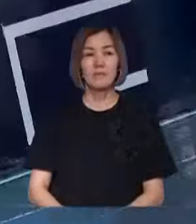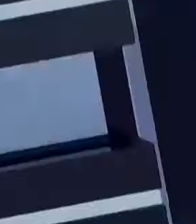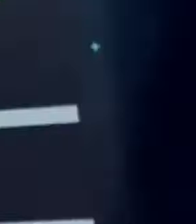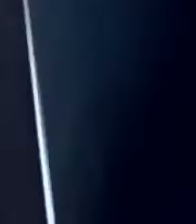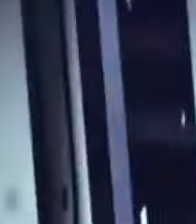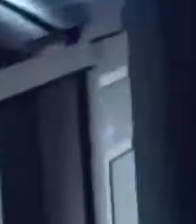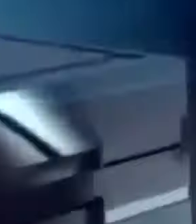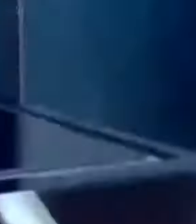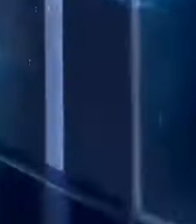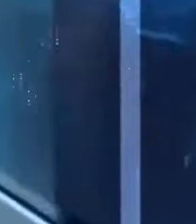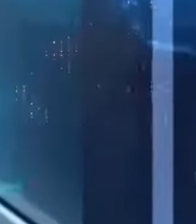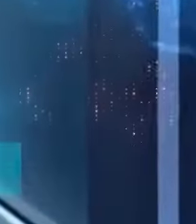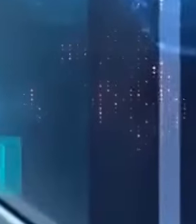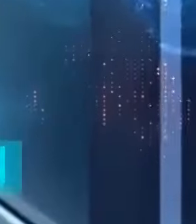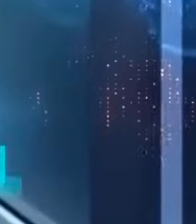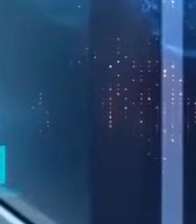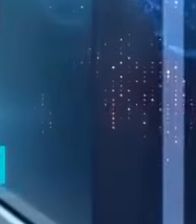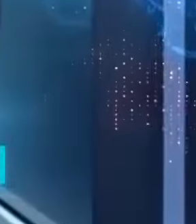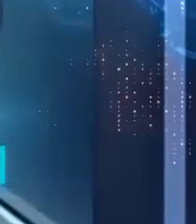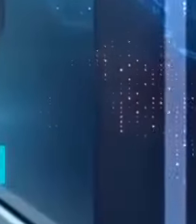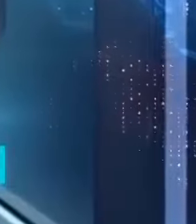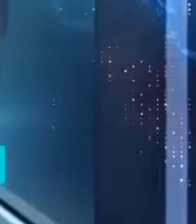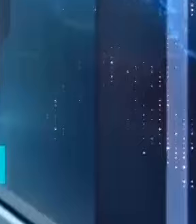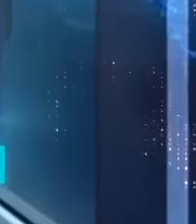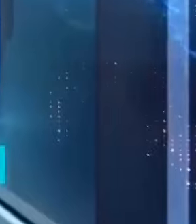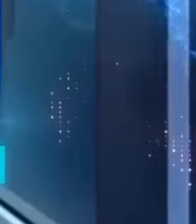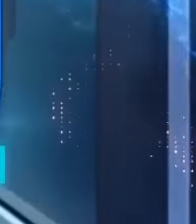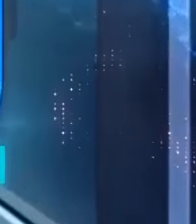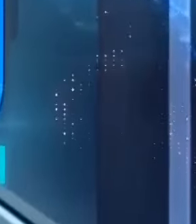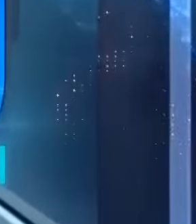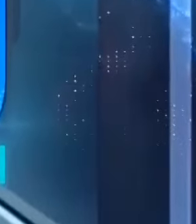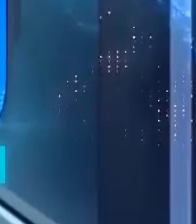Қасымжанұлы, Жайдарбек Нұрбек, Жетісу арнасы.